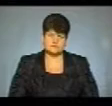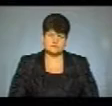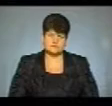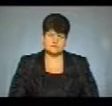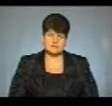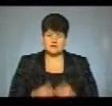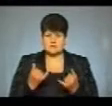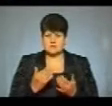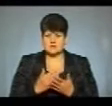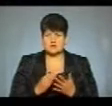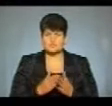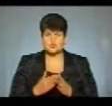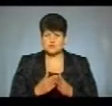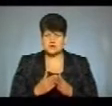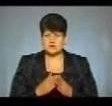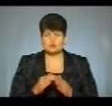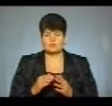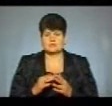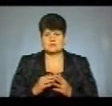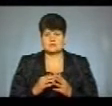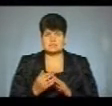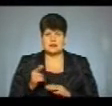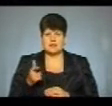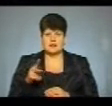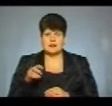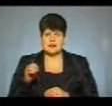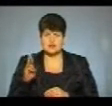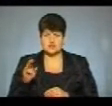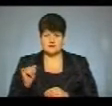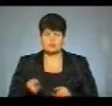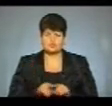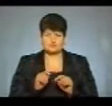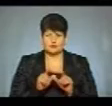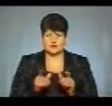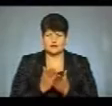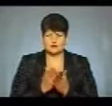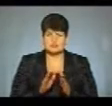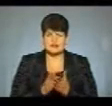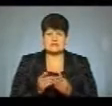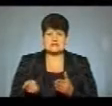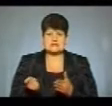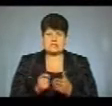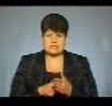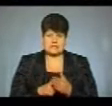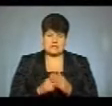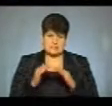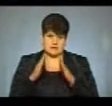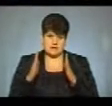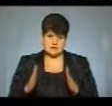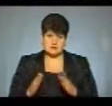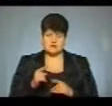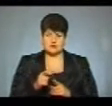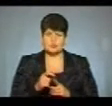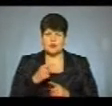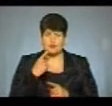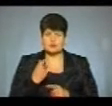Ми зараз знаходимося у сусідньому до Ілавча селі Глищава. Тут поблизу місцевої школи також стоїть закрита трансформаторна підстанція. За словами